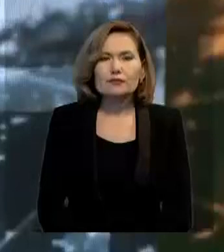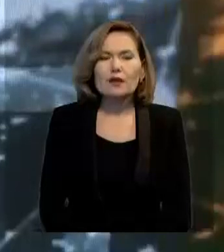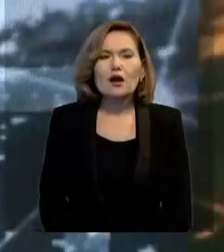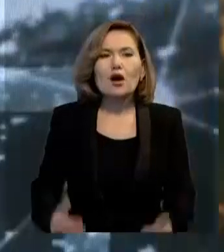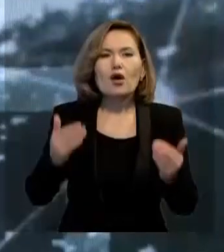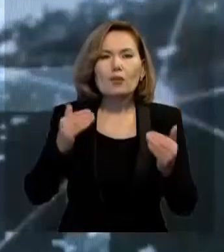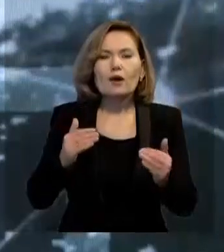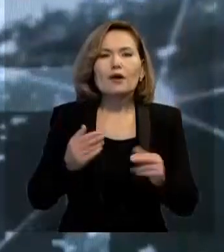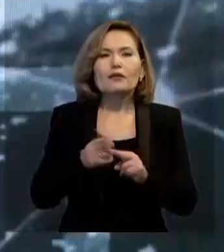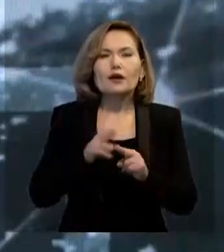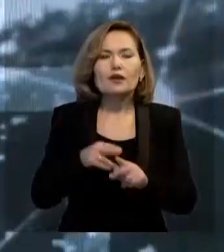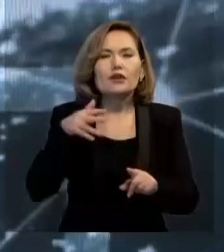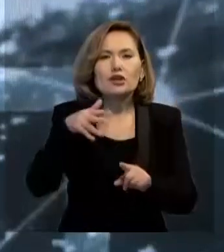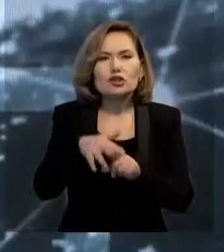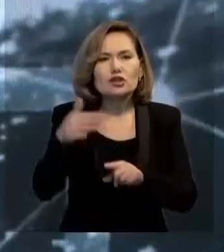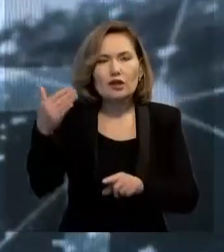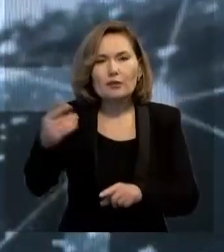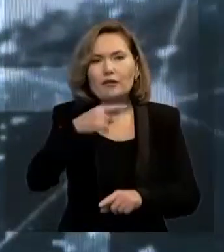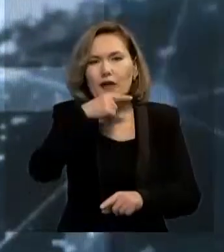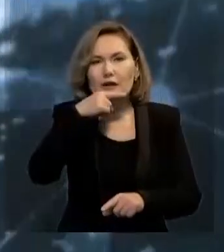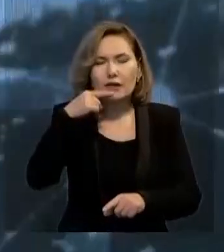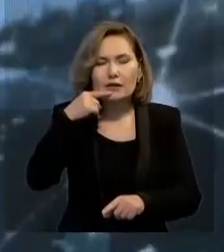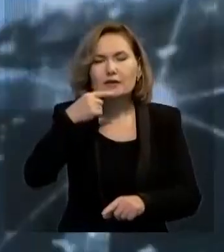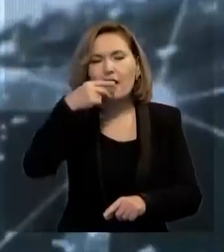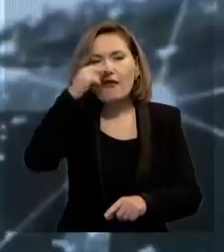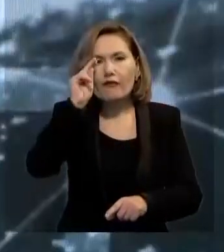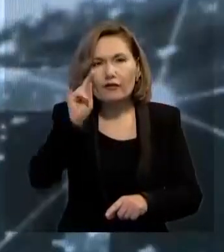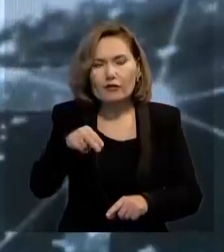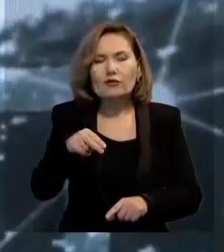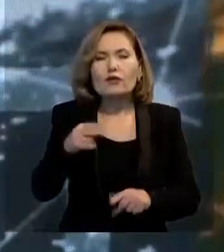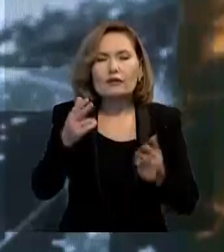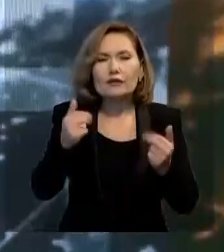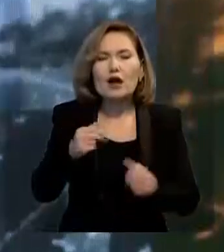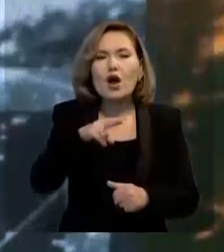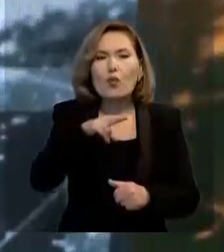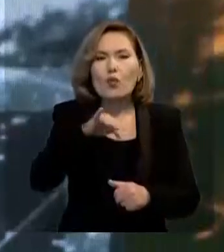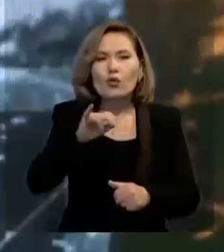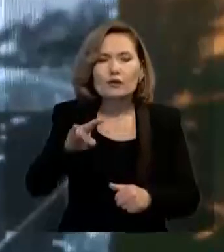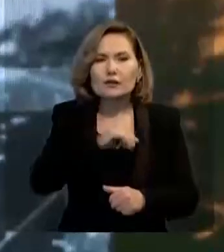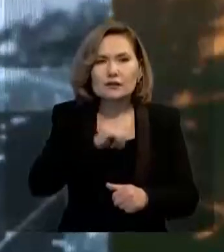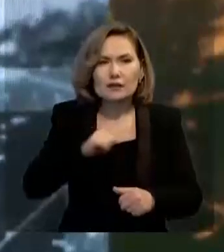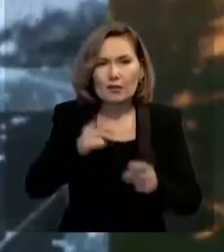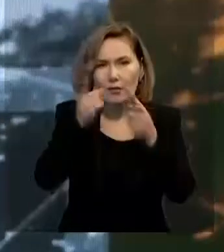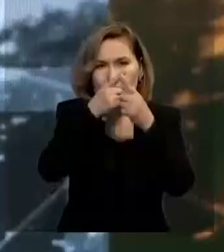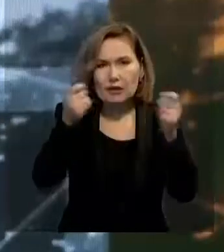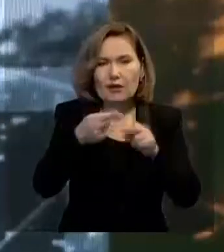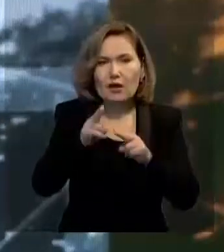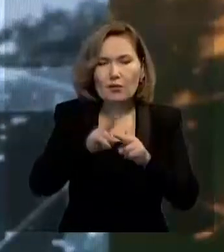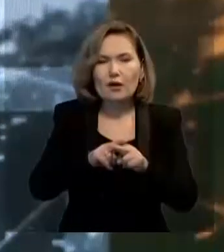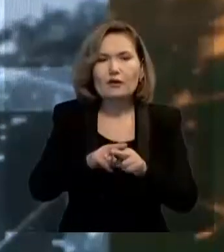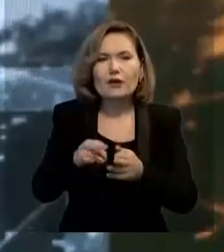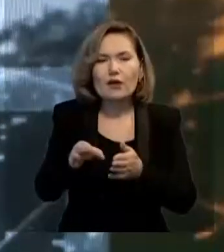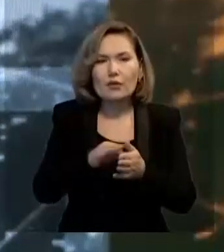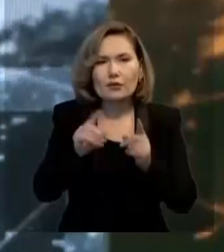Бүгінгі шабуылдарды Ресей әскерилері ұйымдастырғанын Кремль басшысы растады. Ал бұл жайында Қауіпсіздік кеңесінің шұғыл отырысында